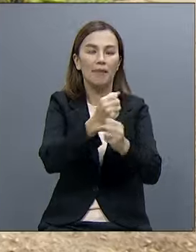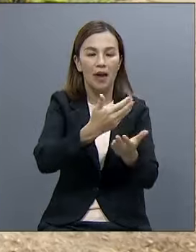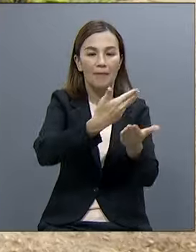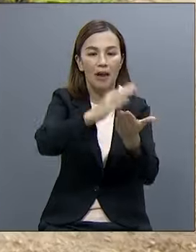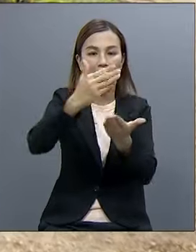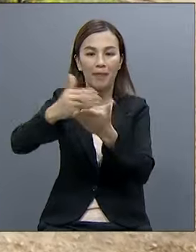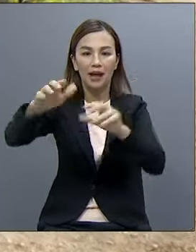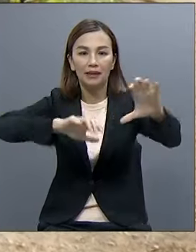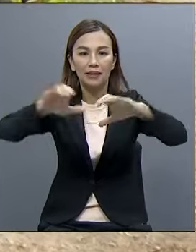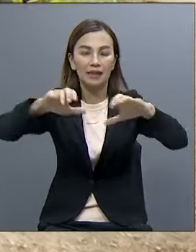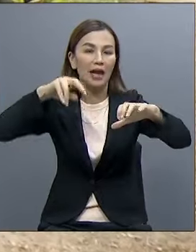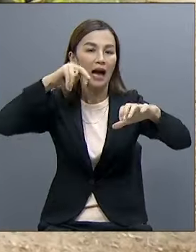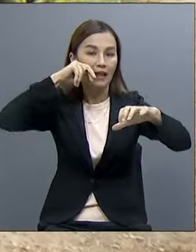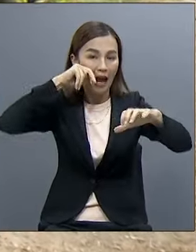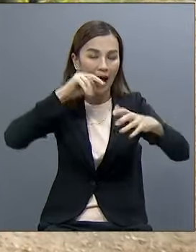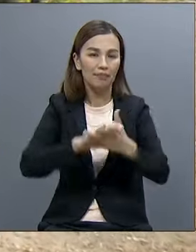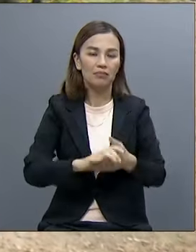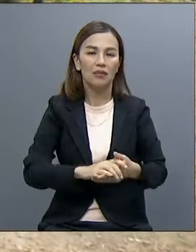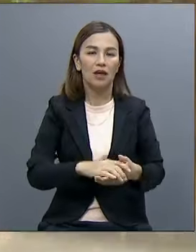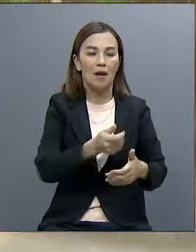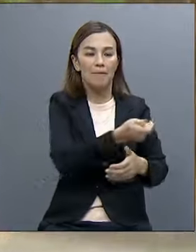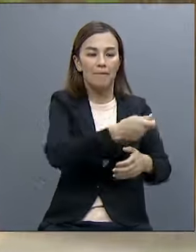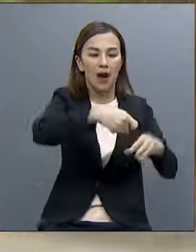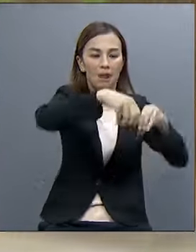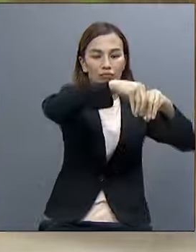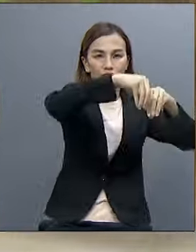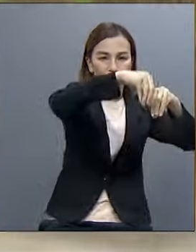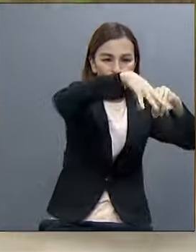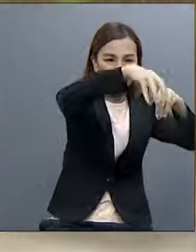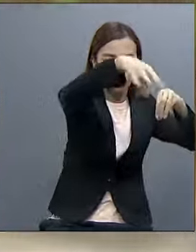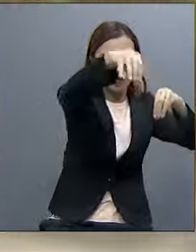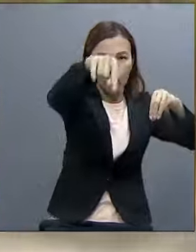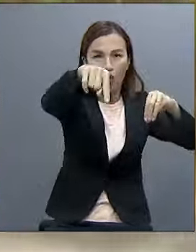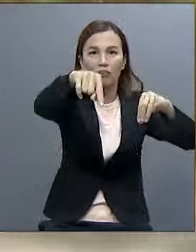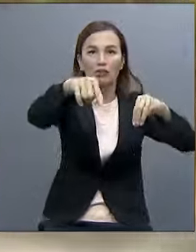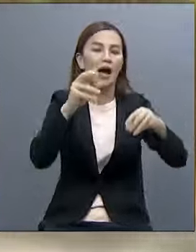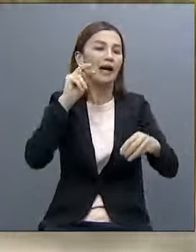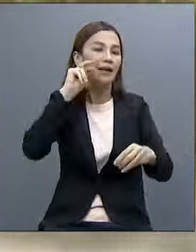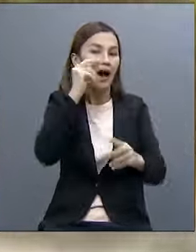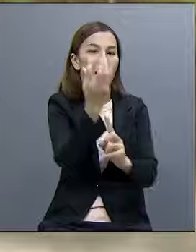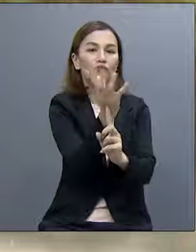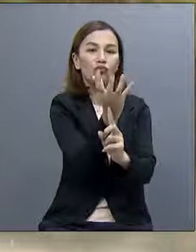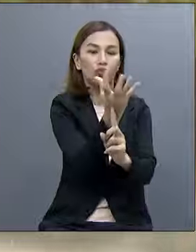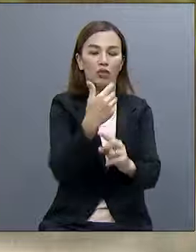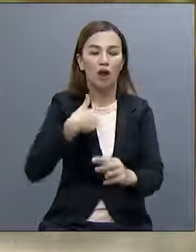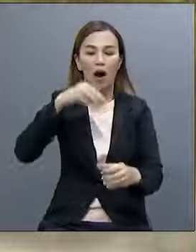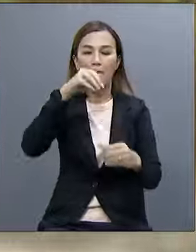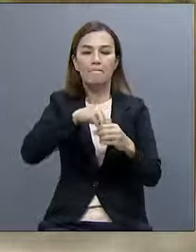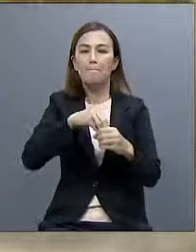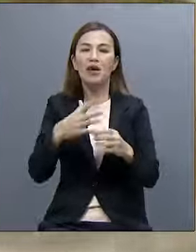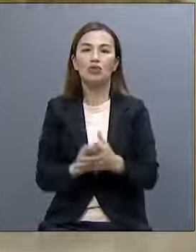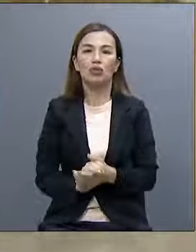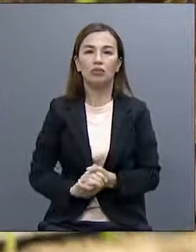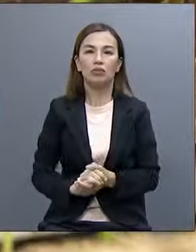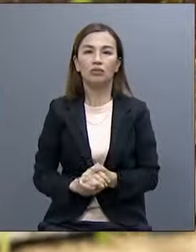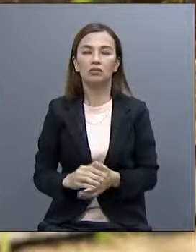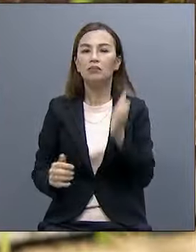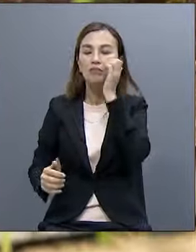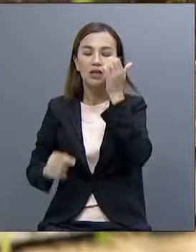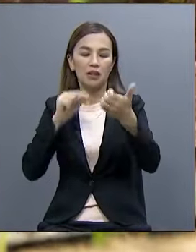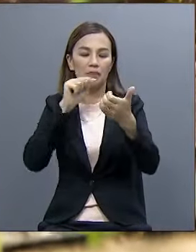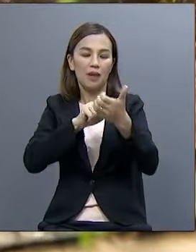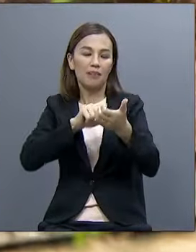ดน้ำคือแบ่งเป็นโซนมีตัวคอนโทรลห้องคอนโทรลรูมสามารถบางทีเราไม่อยู่ก็สั่งรดน้ำในมือถือ